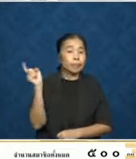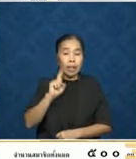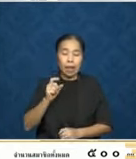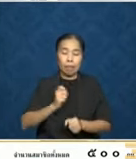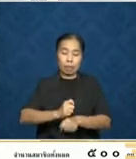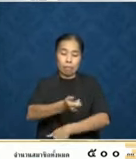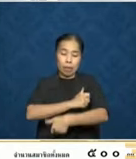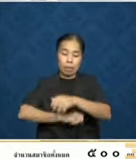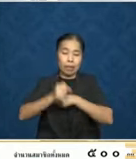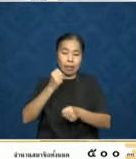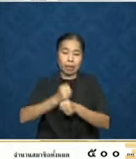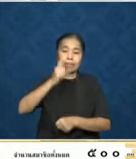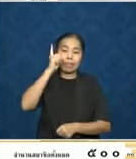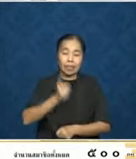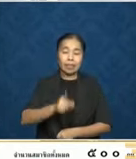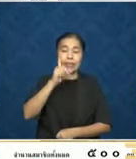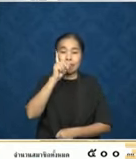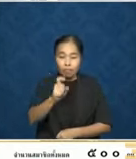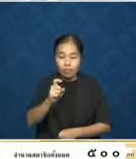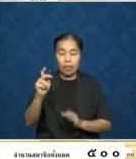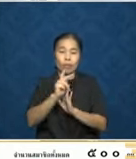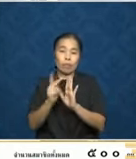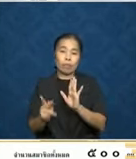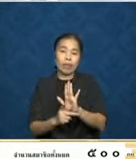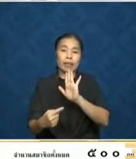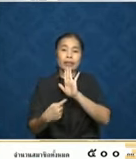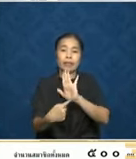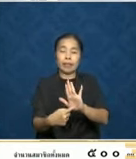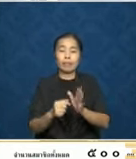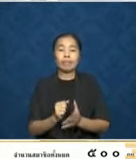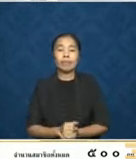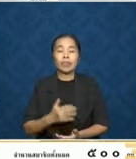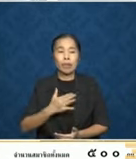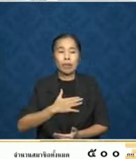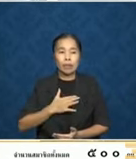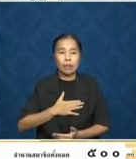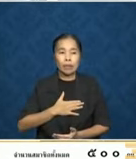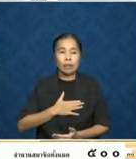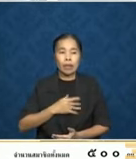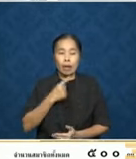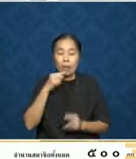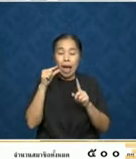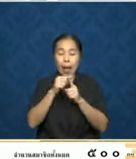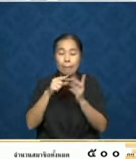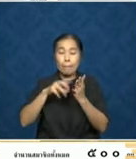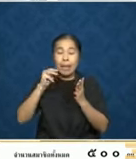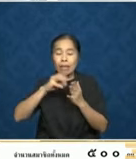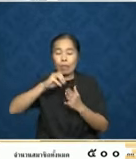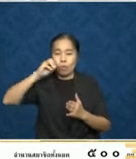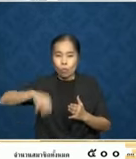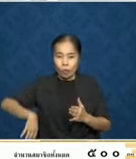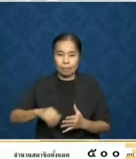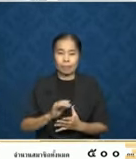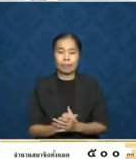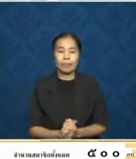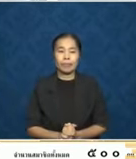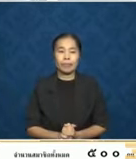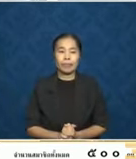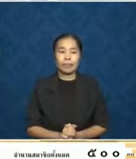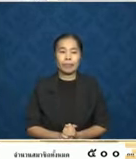ริงๆกฎหมายแม่งขัดแย้งกันเลยครับท่านประธานขออนุญาตถอนคำว่าแม่งครับท่านประธานครับขอบคุณครับท่านประธาน